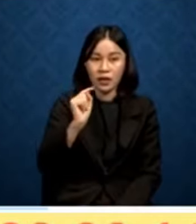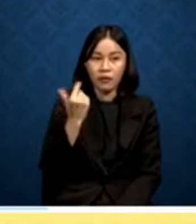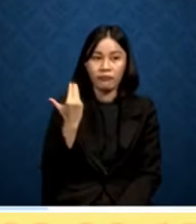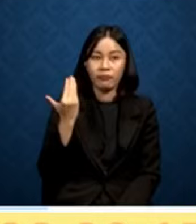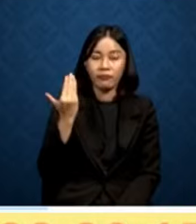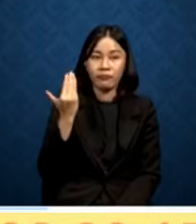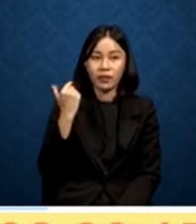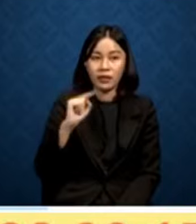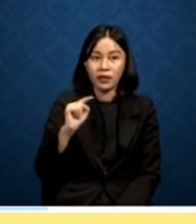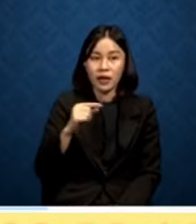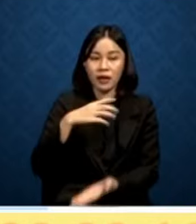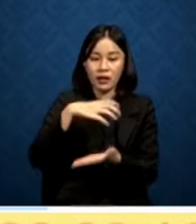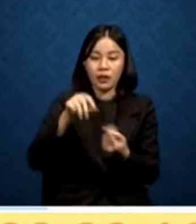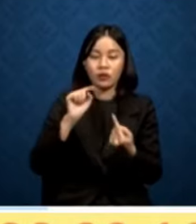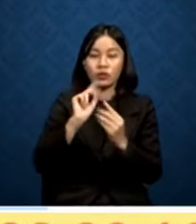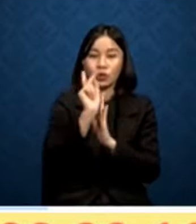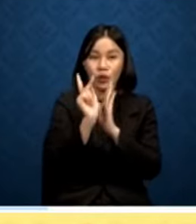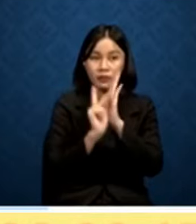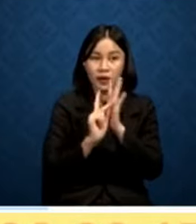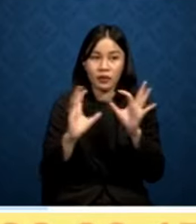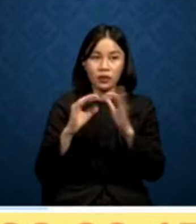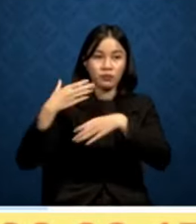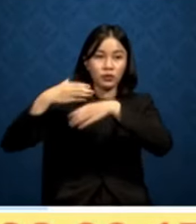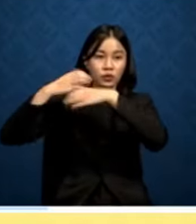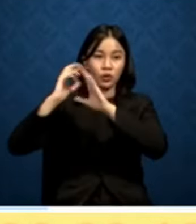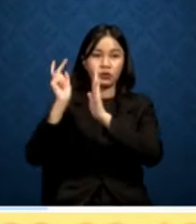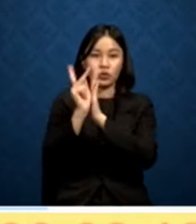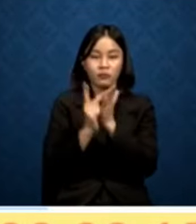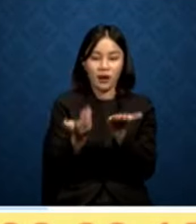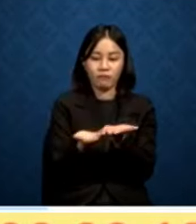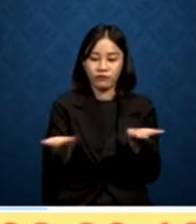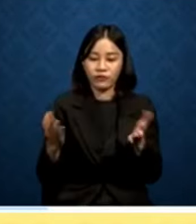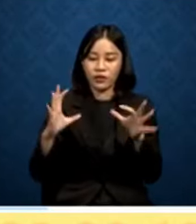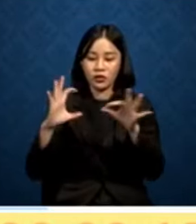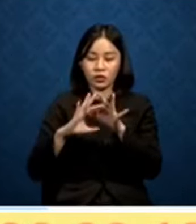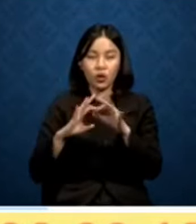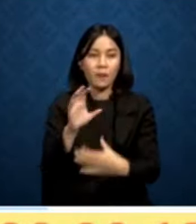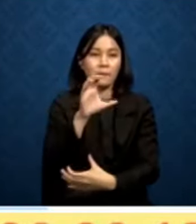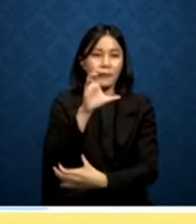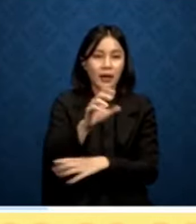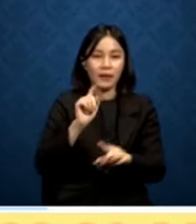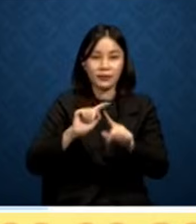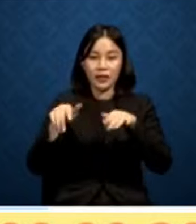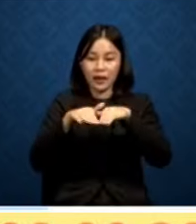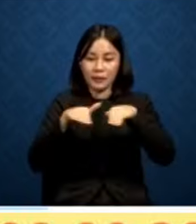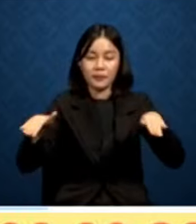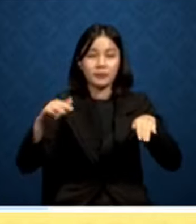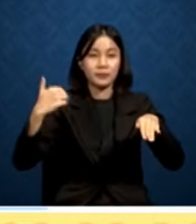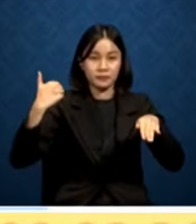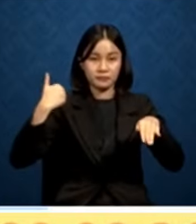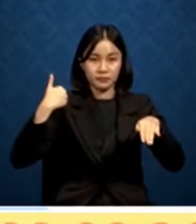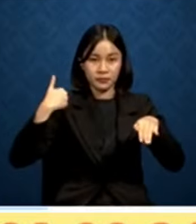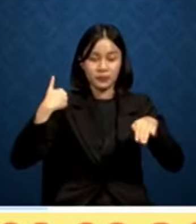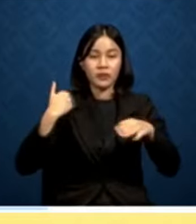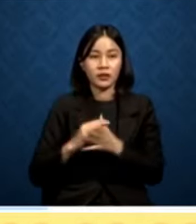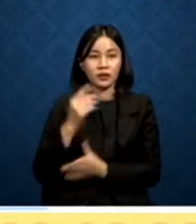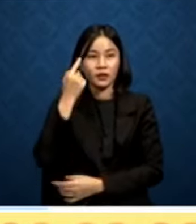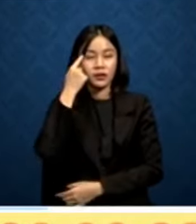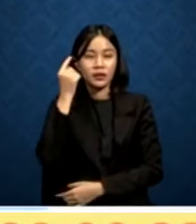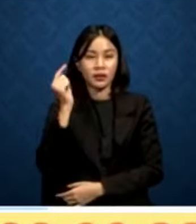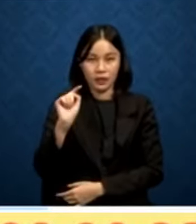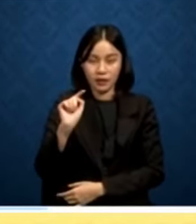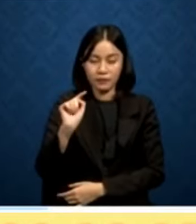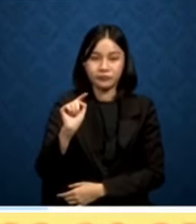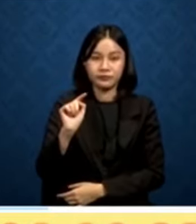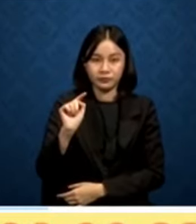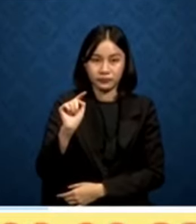kripจะพูดถึงกฎหมาย คือการทโนกฎหมายทเกี่วข้องให้สามารถมีการใช้บัคับไดอยางมพระสิธภาพมากขึ้นก็จะเป็นส